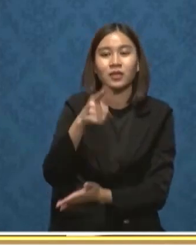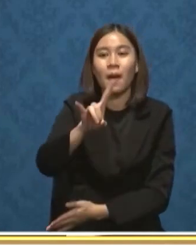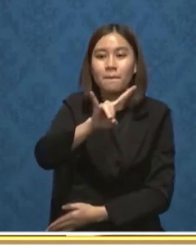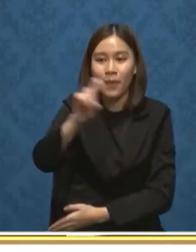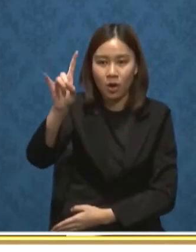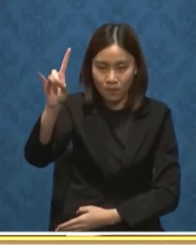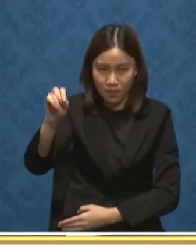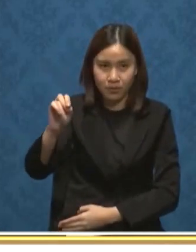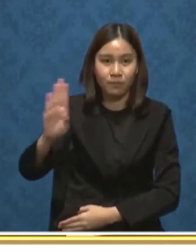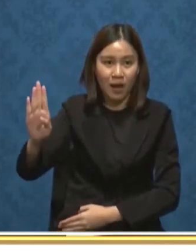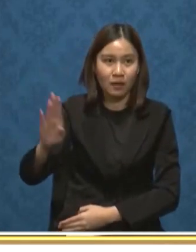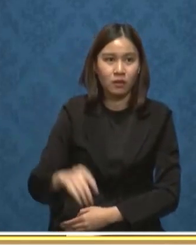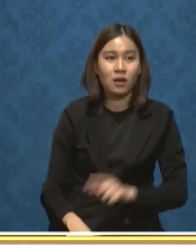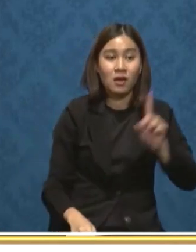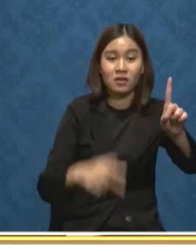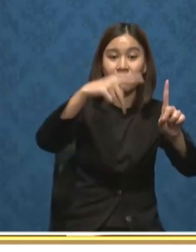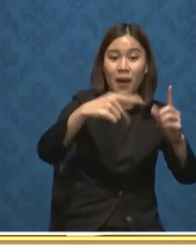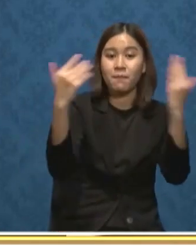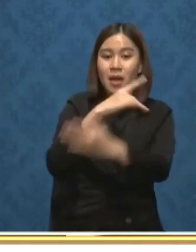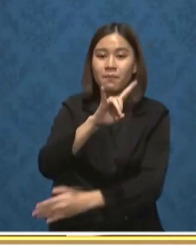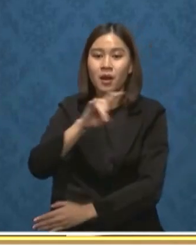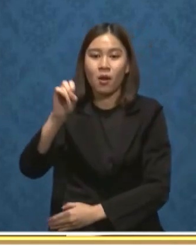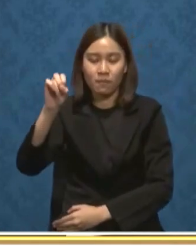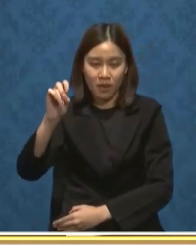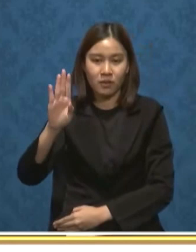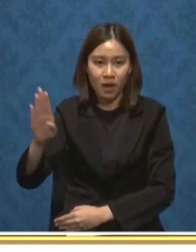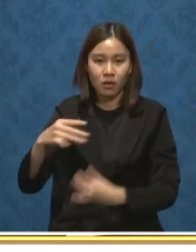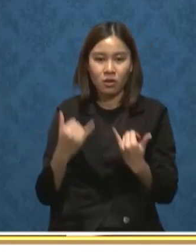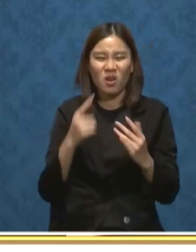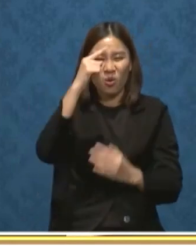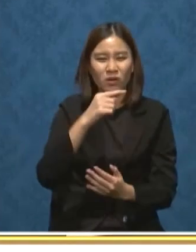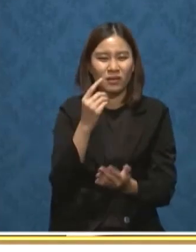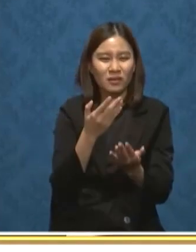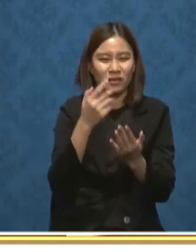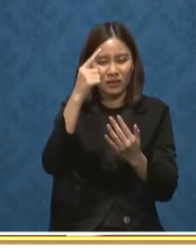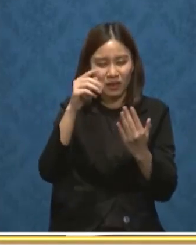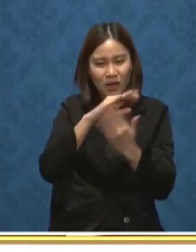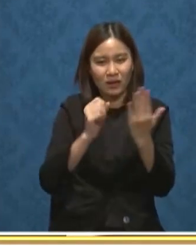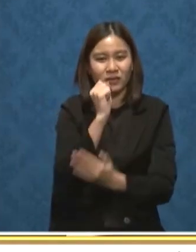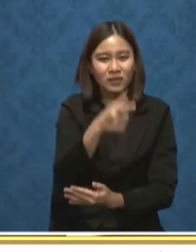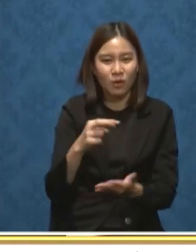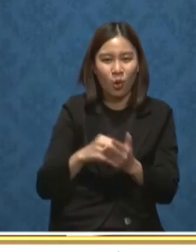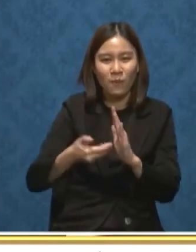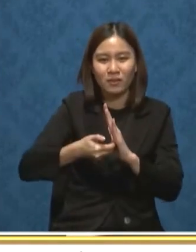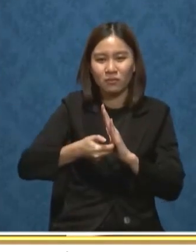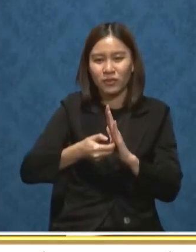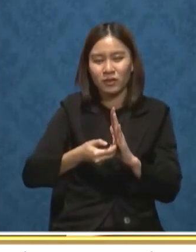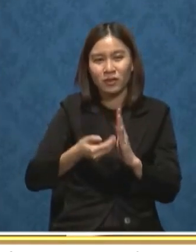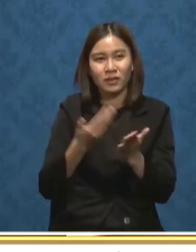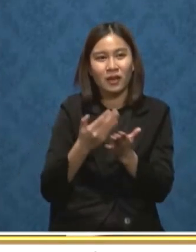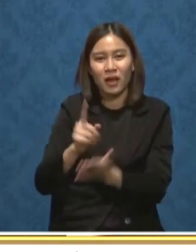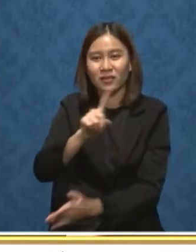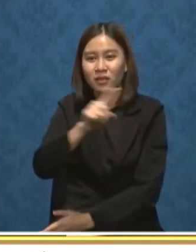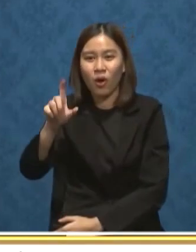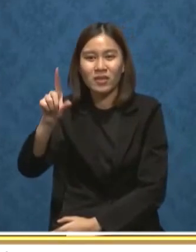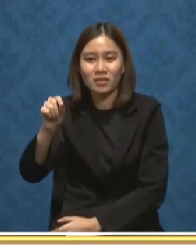80 จักพันฐหนแสดงวตอนนี้ประชาชนคนไทย ที่จ่ายขาไฟ 1,000 ถูกไถเดือนละ 120เข้า